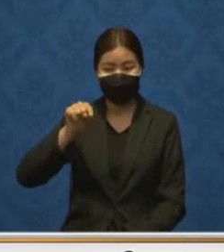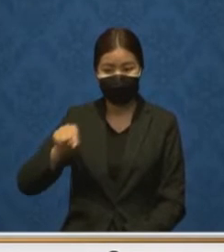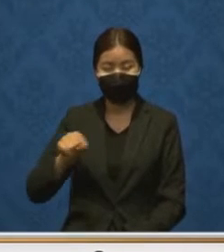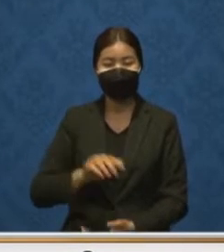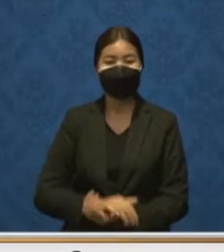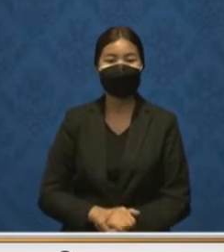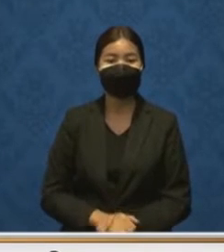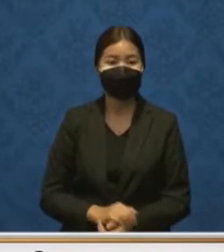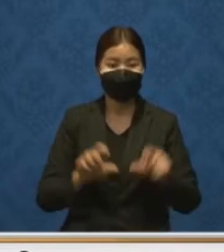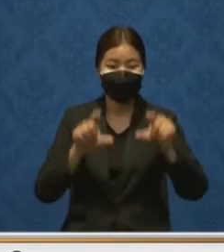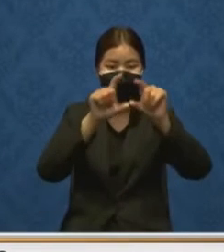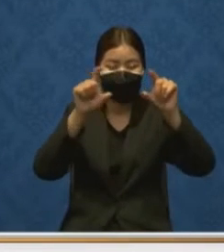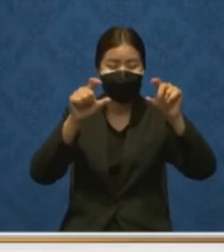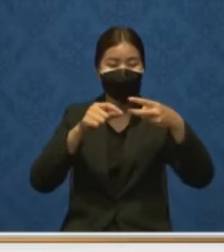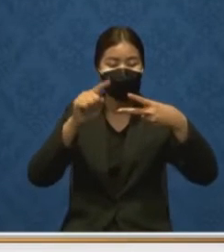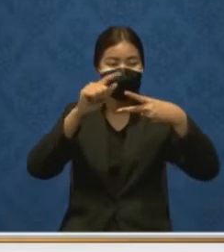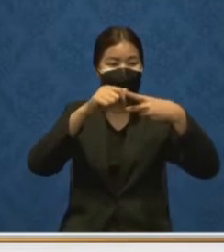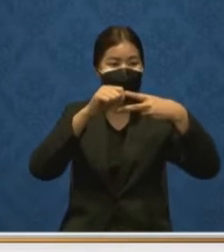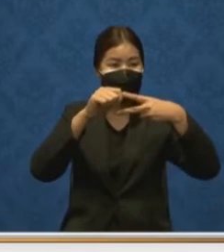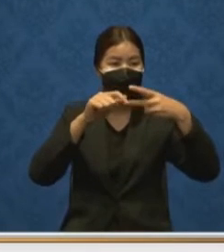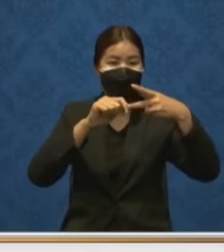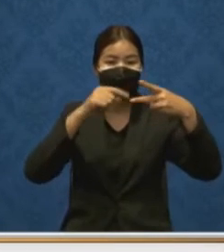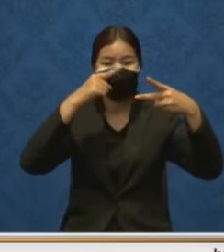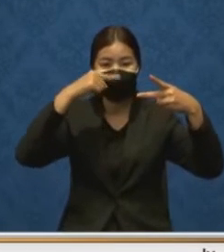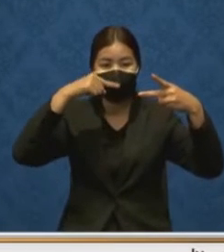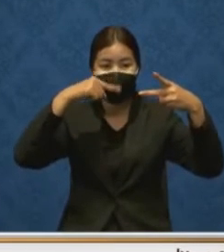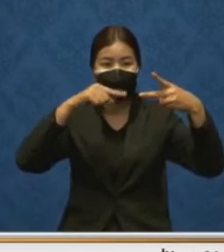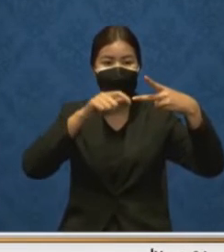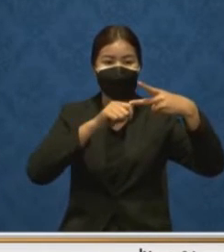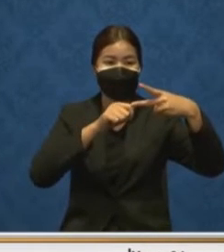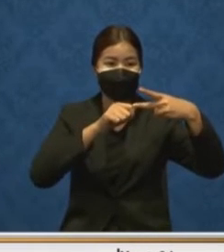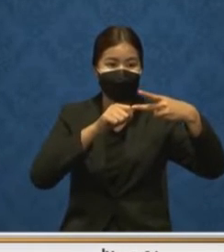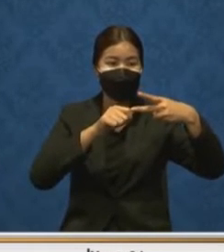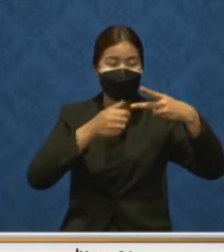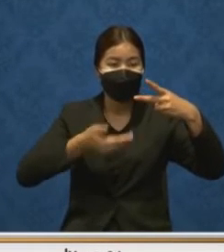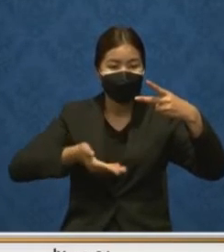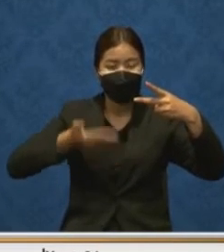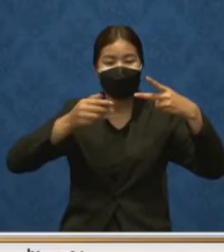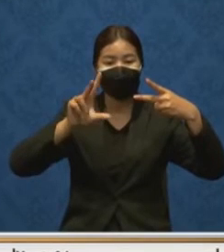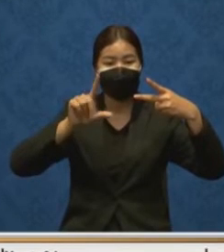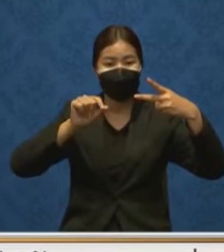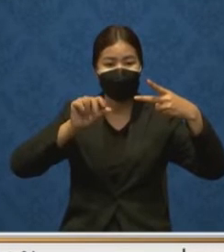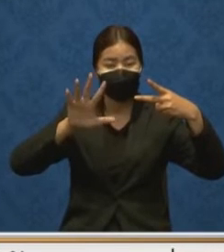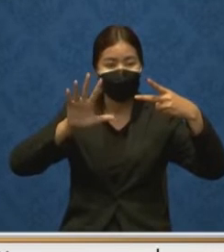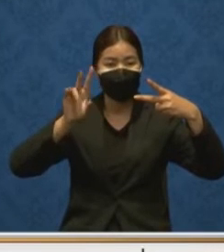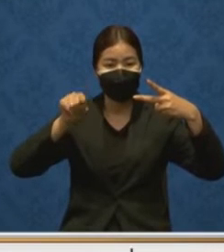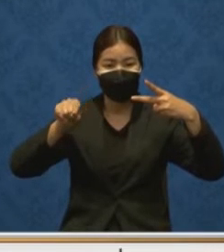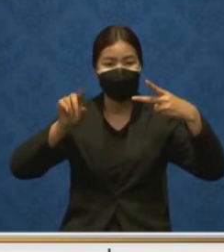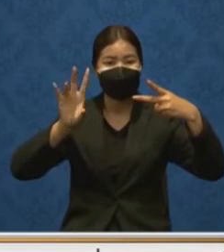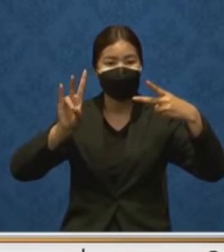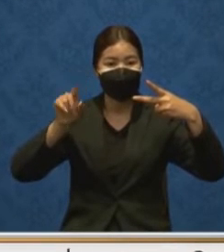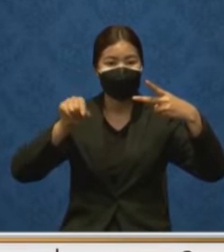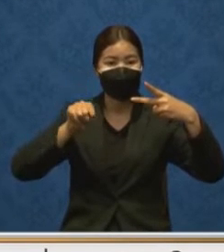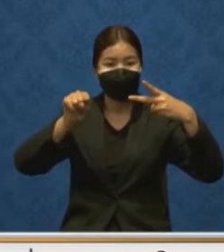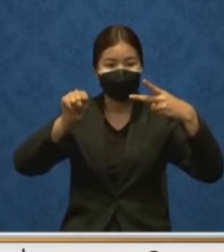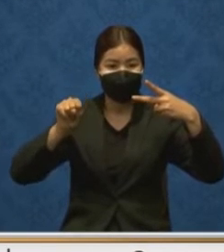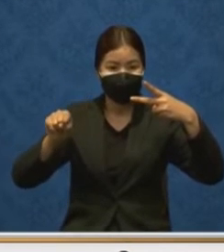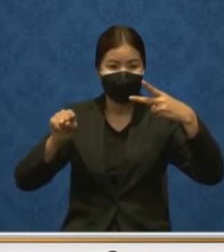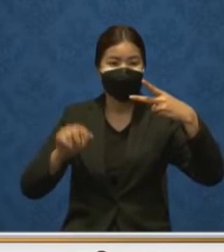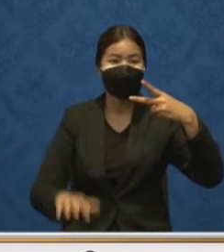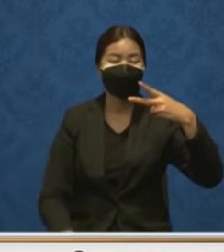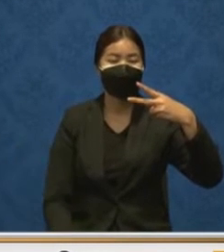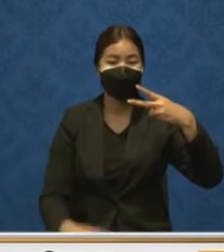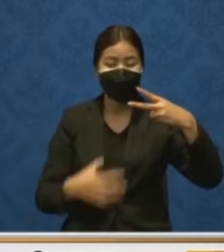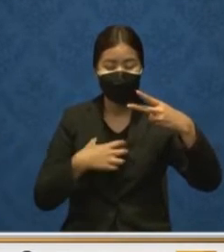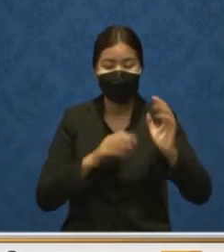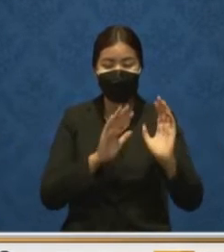อันนี้ก็คือข้อเทศจริประการหนึงที่ขออนุญาตนำกราบเรีนให้ทานประทานได้เห็นภาพนะครับแล้วก็ให้เกษตกร